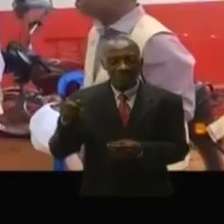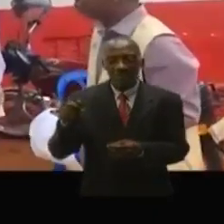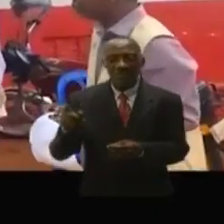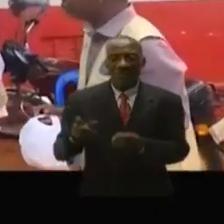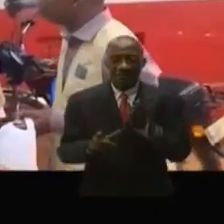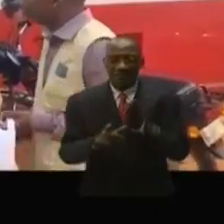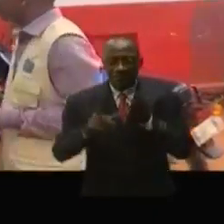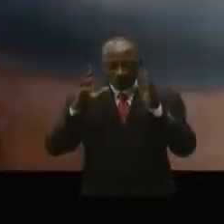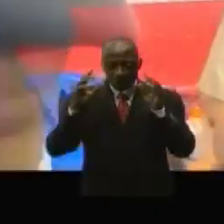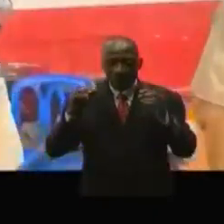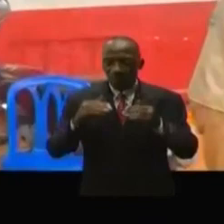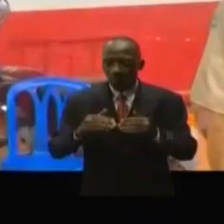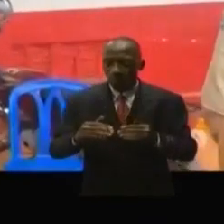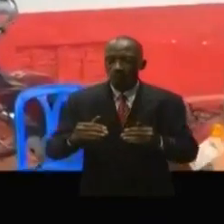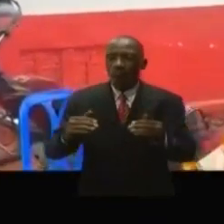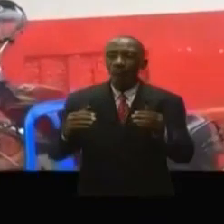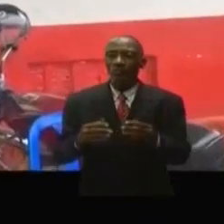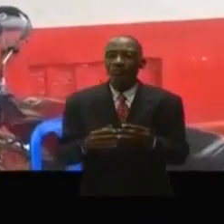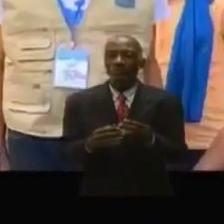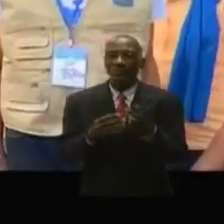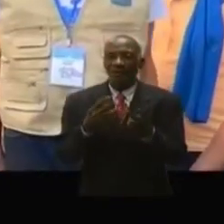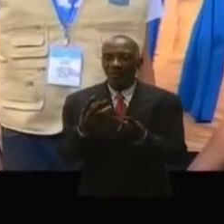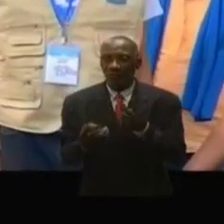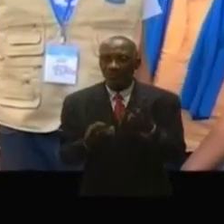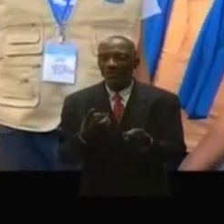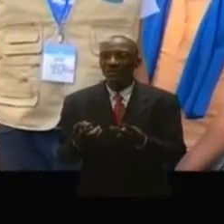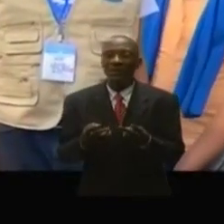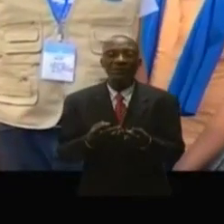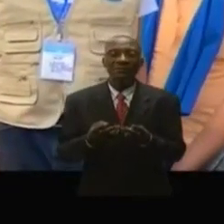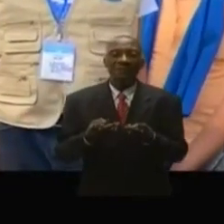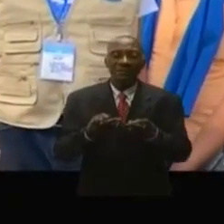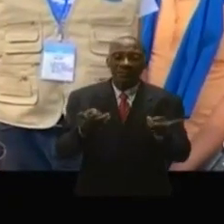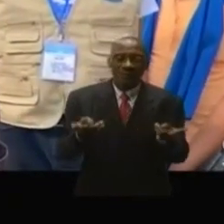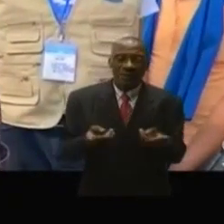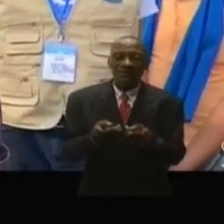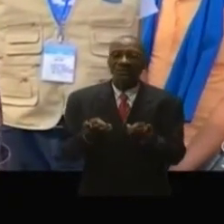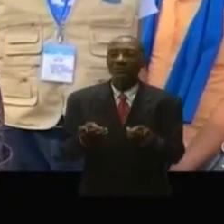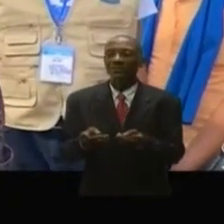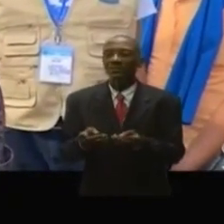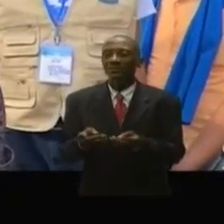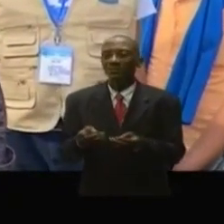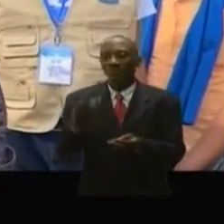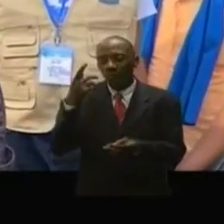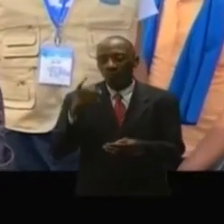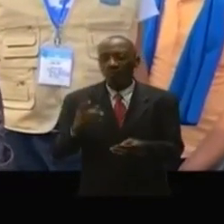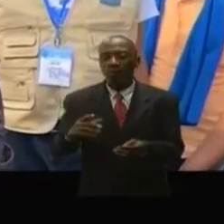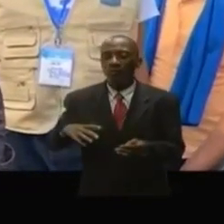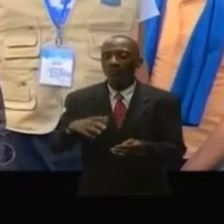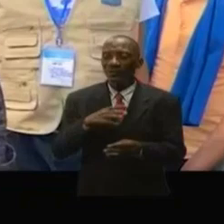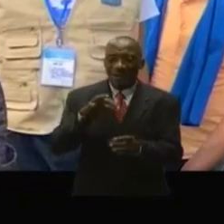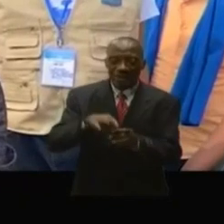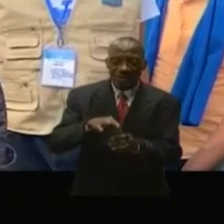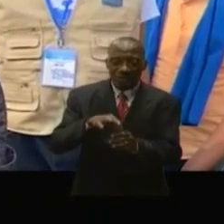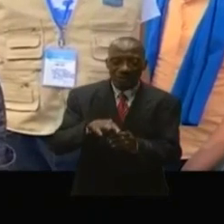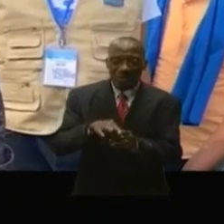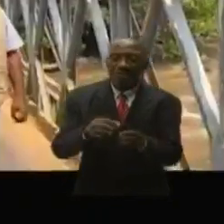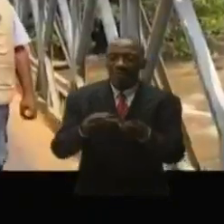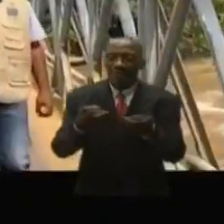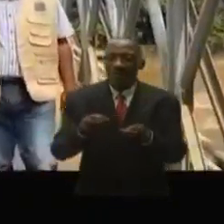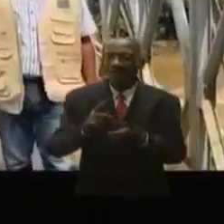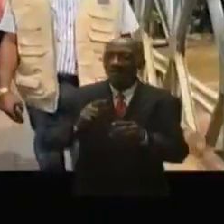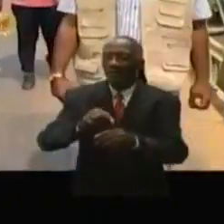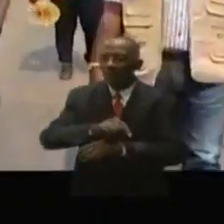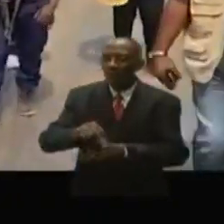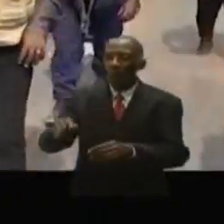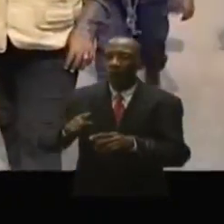C'est avant de visiter le terrain devant abriter l'antenne de la CENI dans ses territoires. Dans le territoire de Miabi,